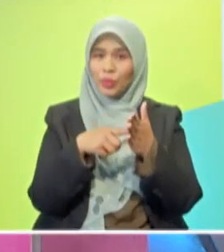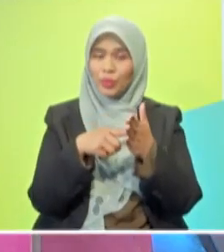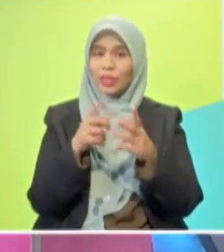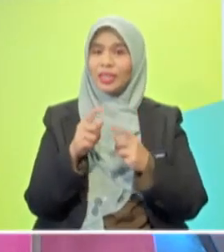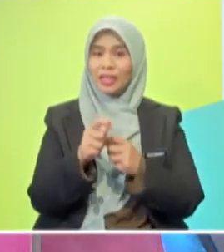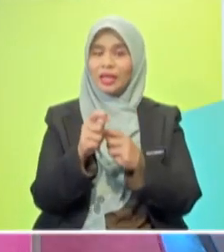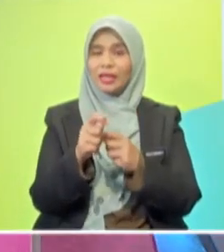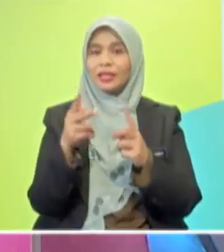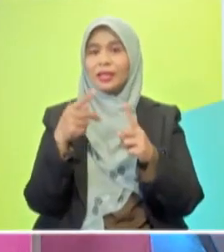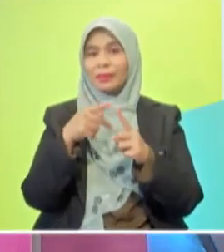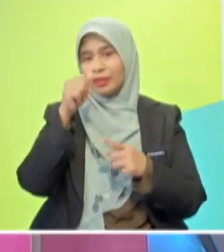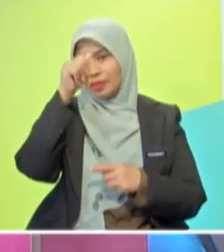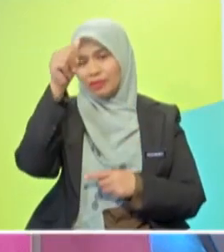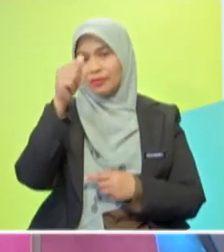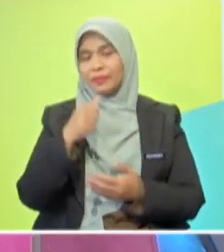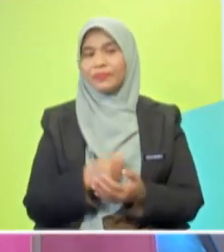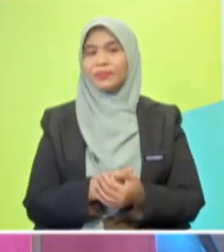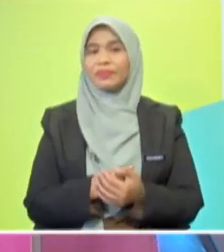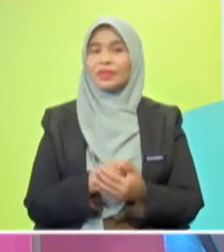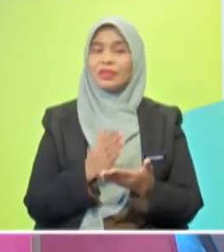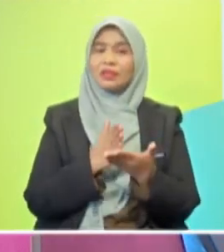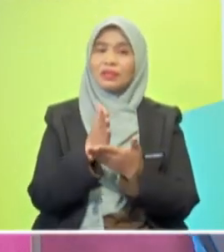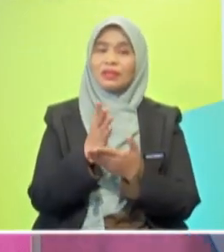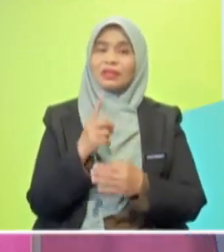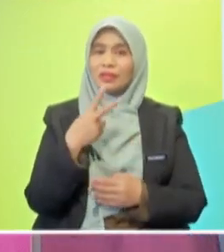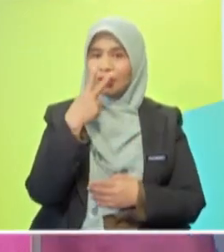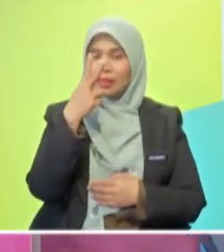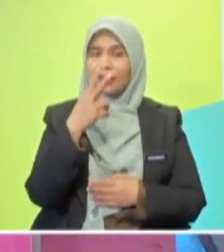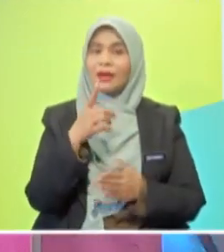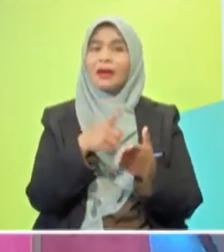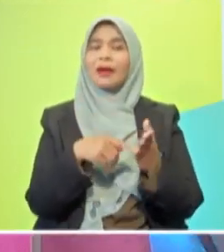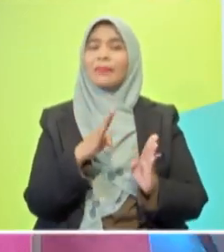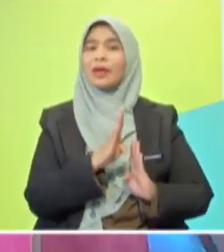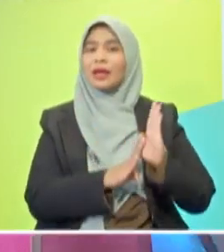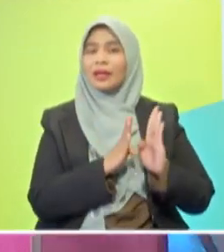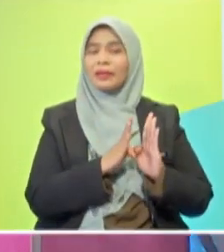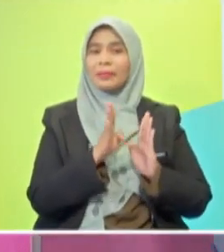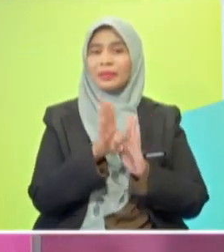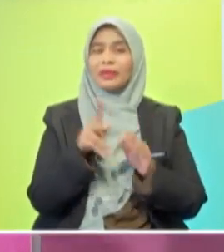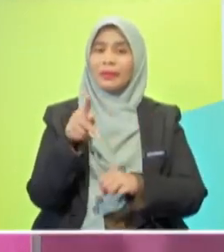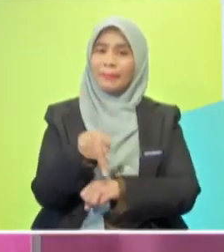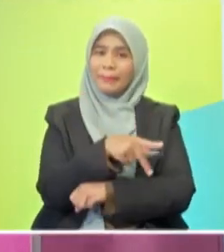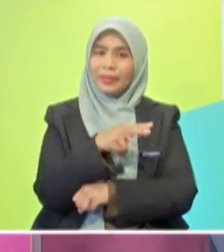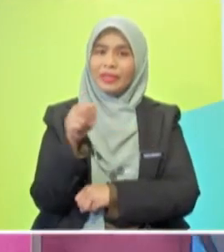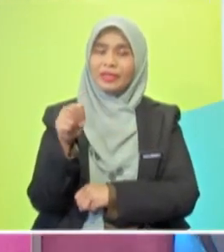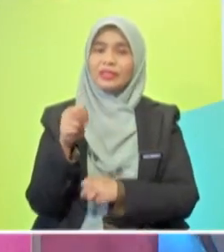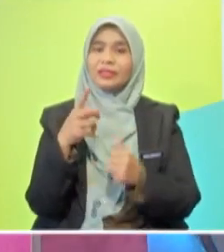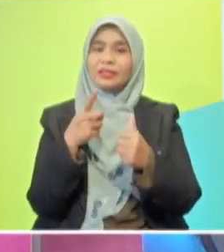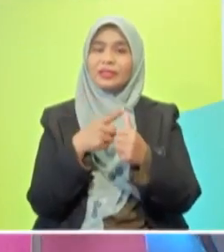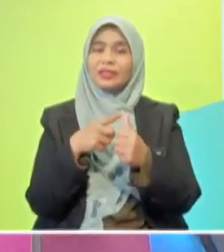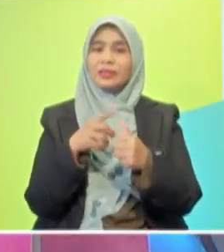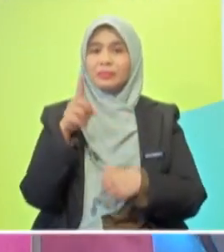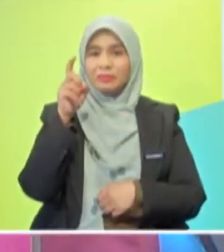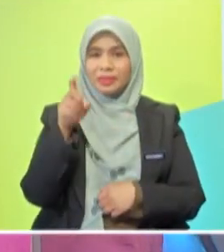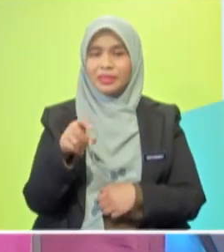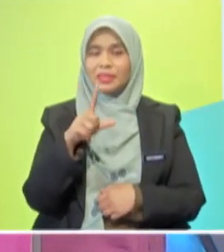nanti kita akan belajar lagi ya. Okey, seterusnya kita lihat apa adab-adab berpakaian. Okey. Yang pertama